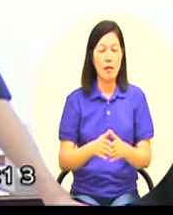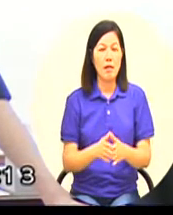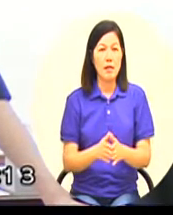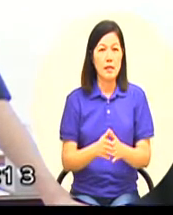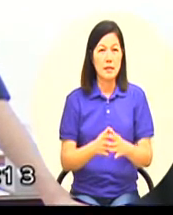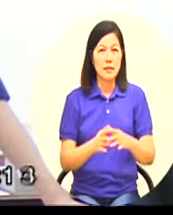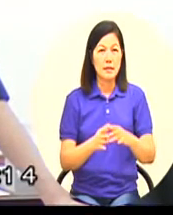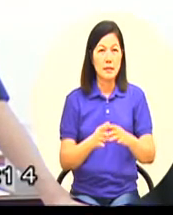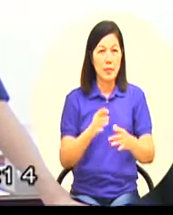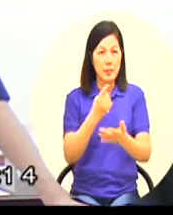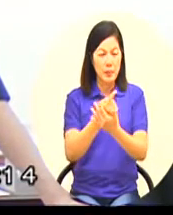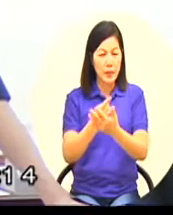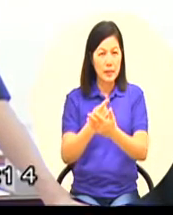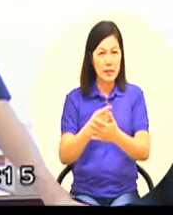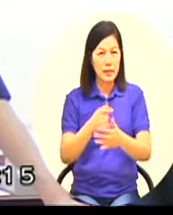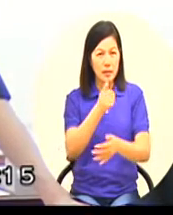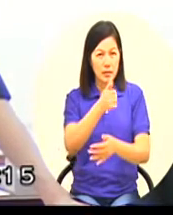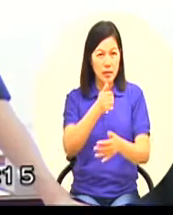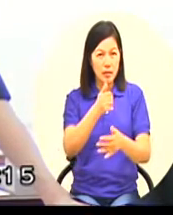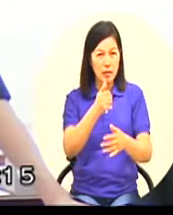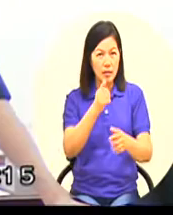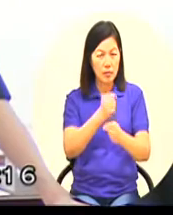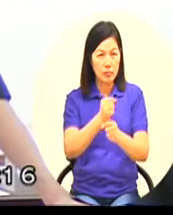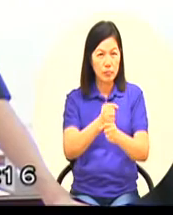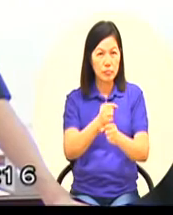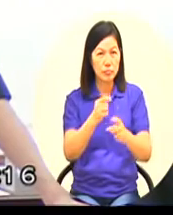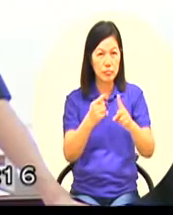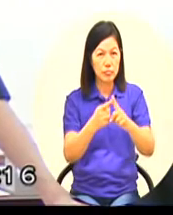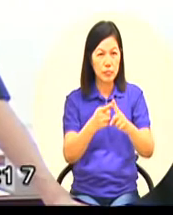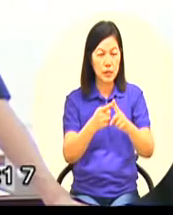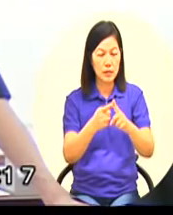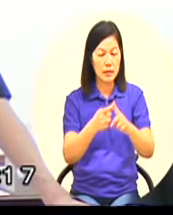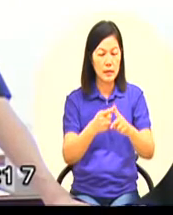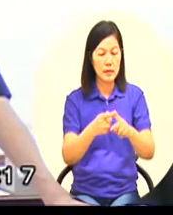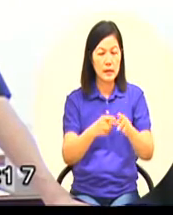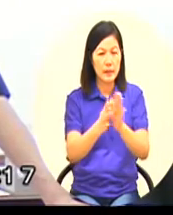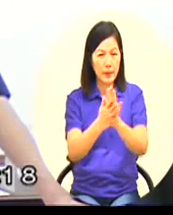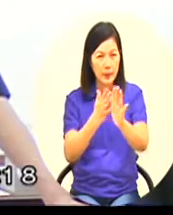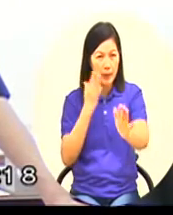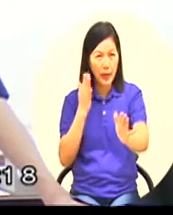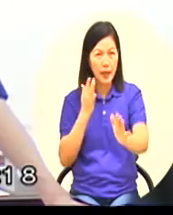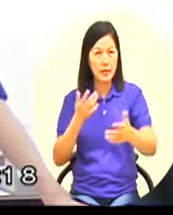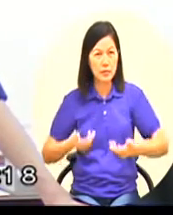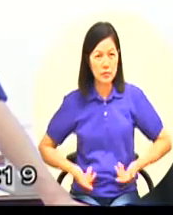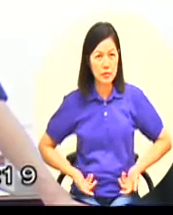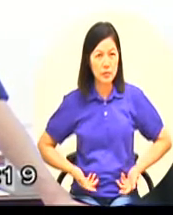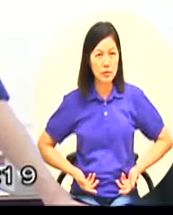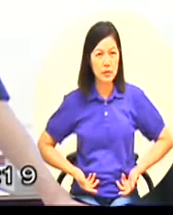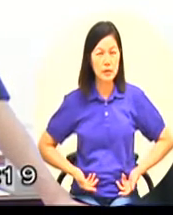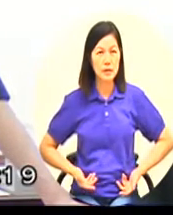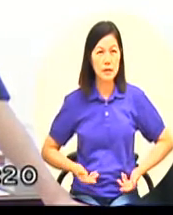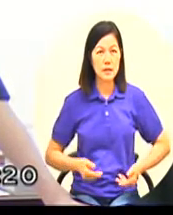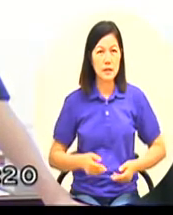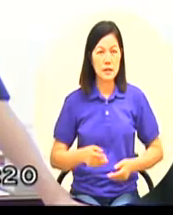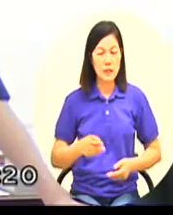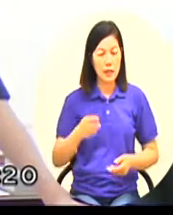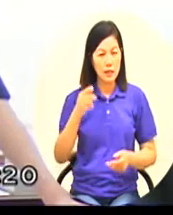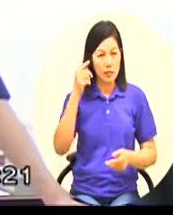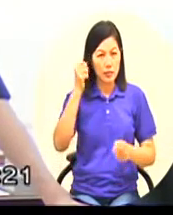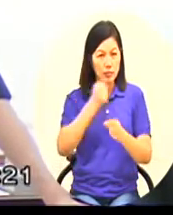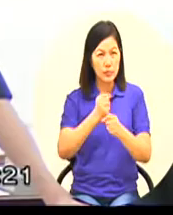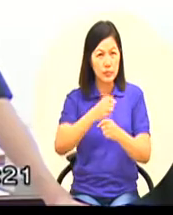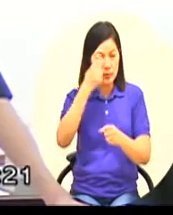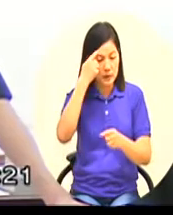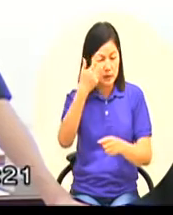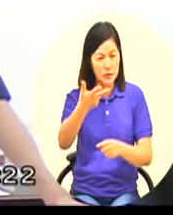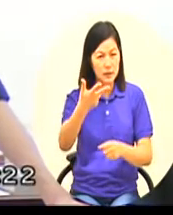拜一定有一个星期六或星期日，对不对？你也要排到他绝对不能上第七天。